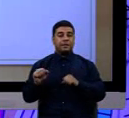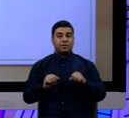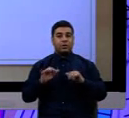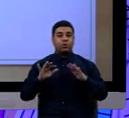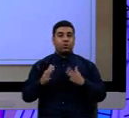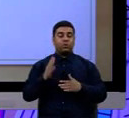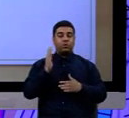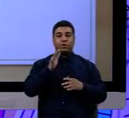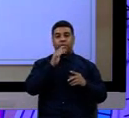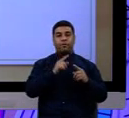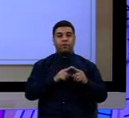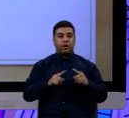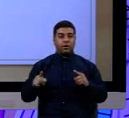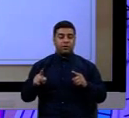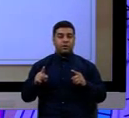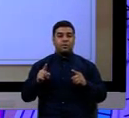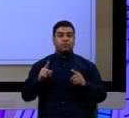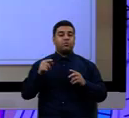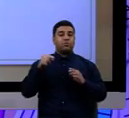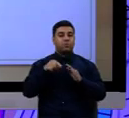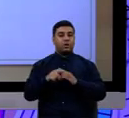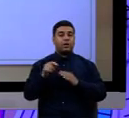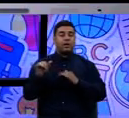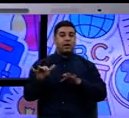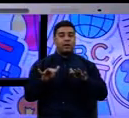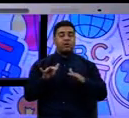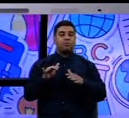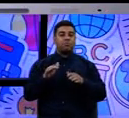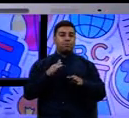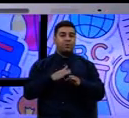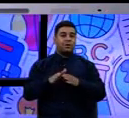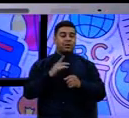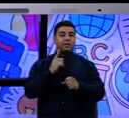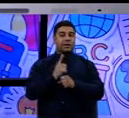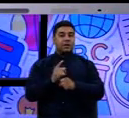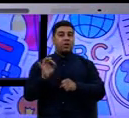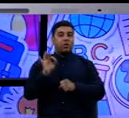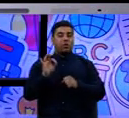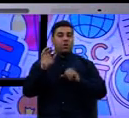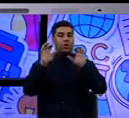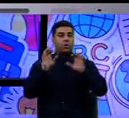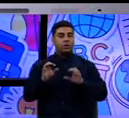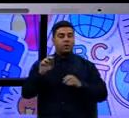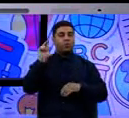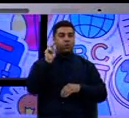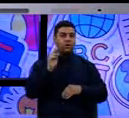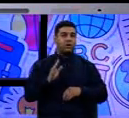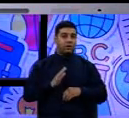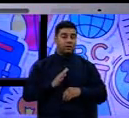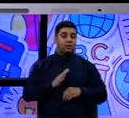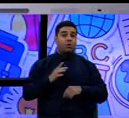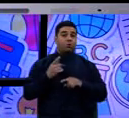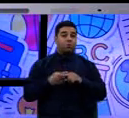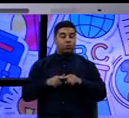sodir bo'layotgan vaqtda ba'zi bir harakatlarni bajarish taqiqlangani haqida qoidalarni o'rgangan